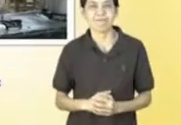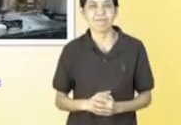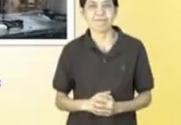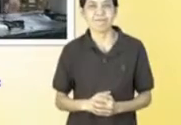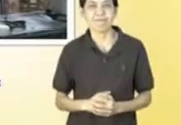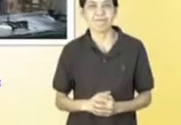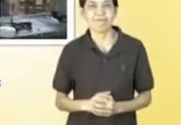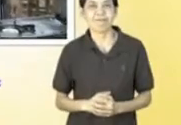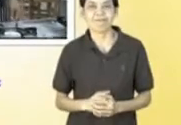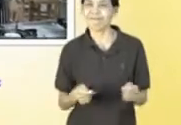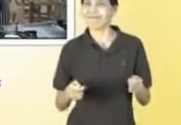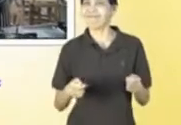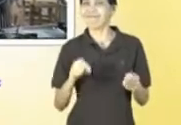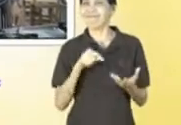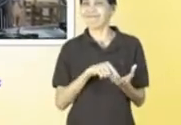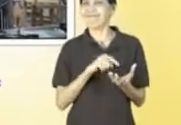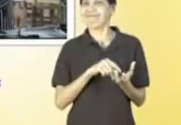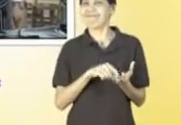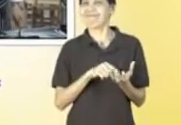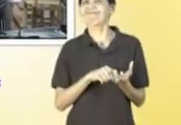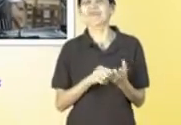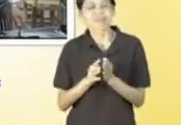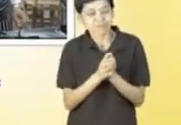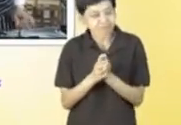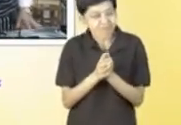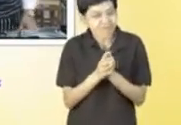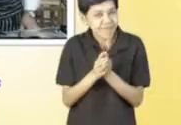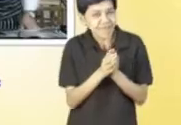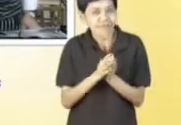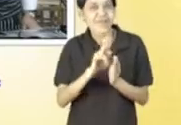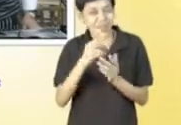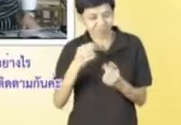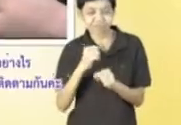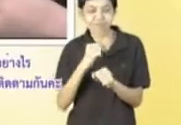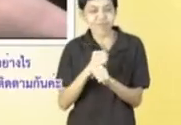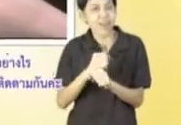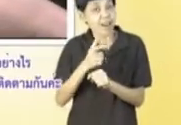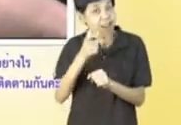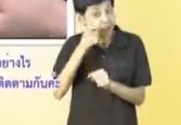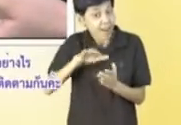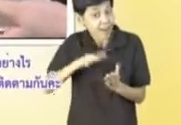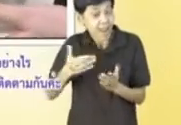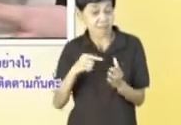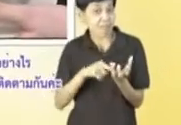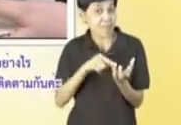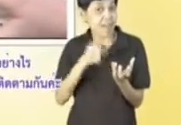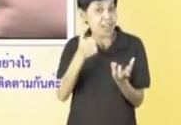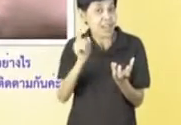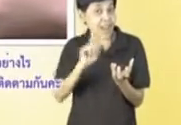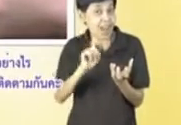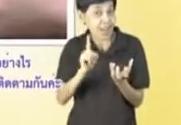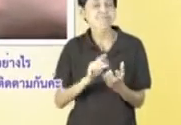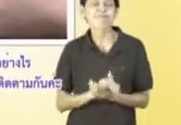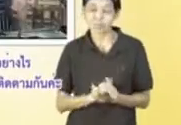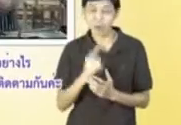ค่ะนี่ก็คือแกงขี้เหล็กเนื้อย่างนะคะเสร็จเรียบร้อยแล้วค่ะคุณค่าทางอาหารจะมากน้อยอย่างไรนะคะหลายๆท่าน